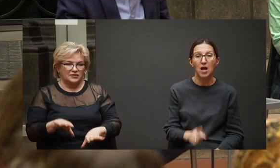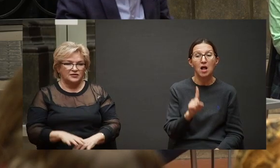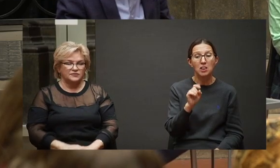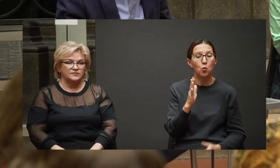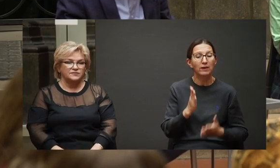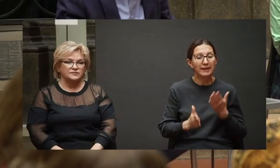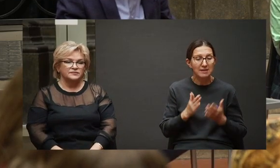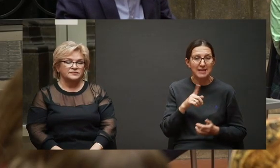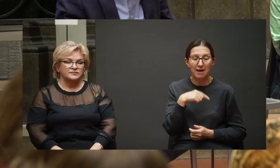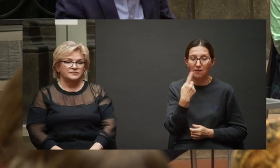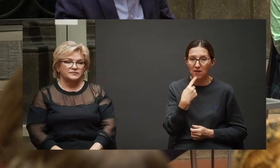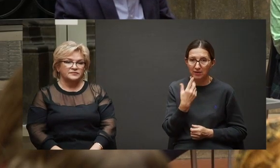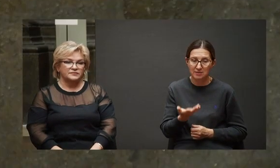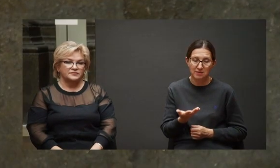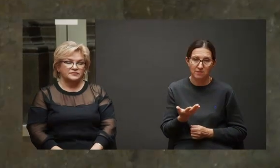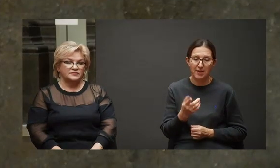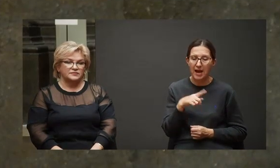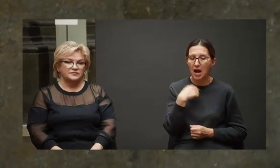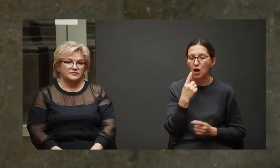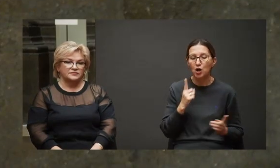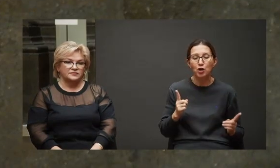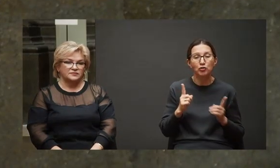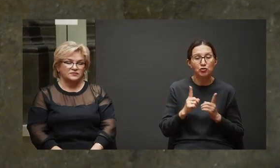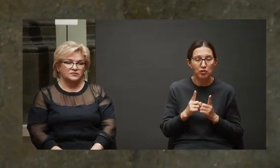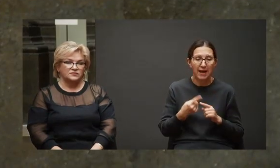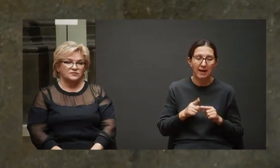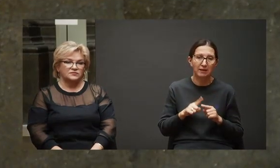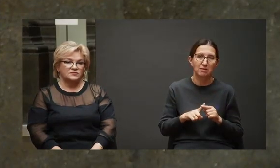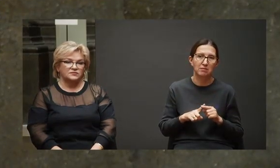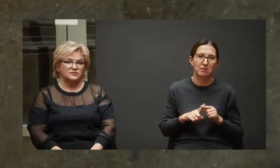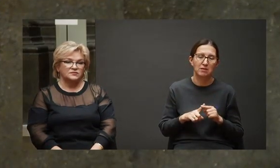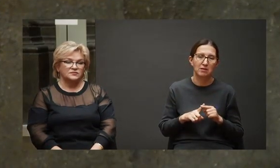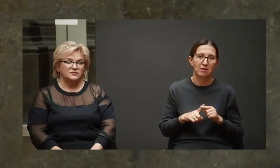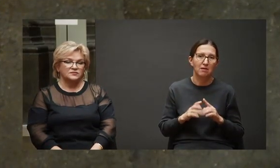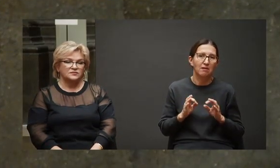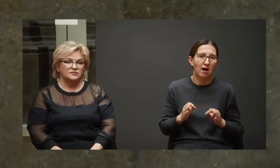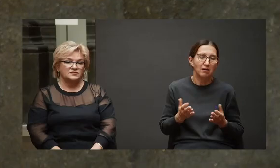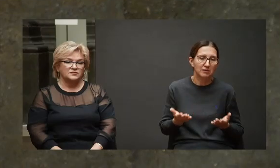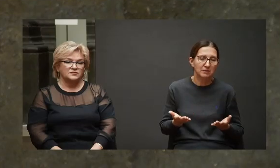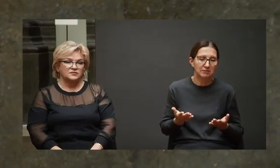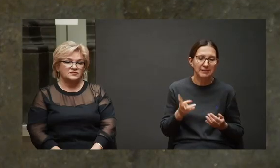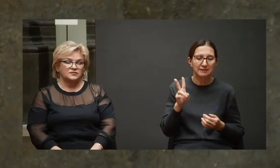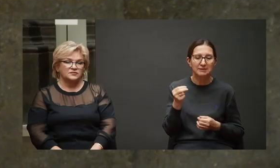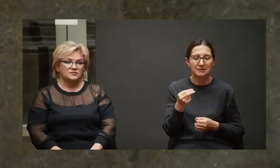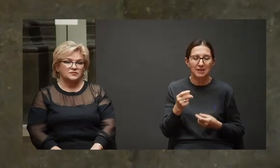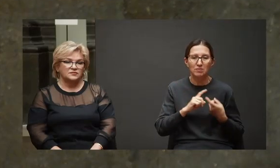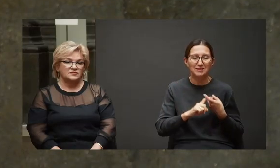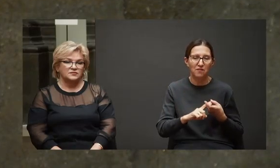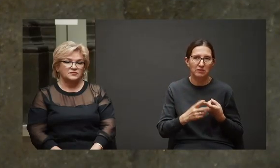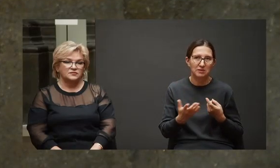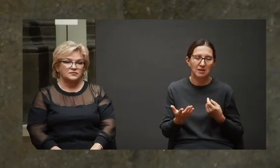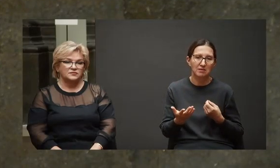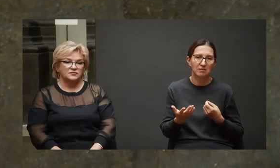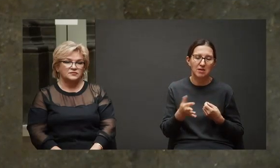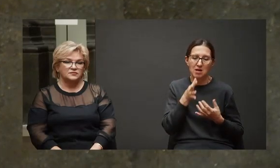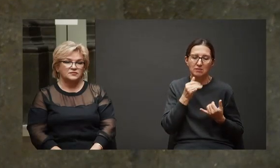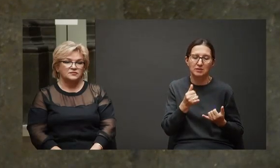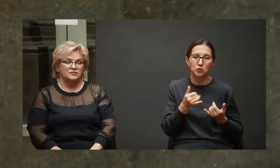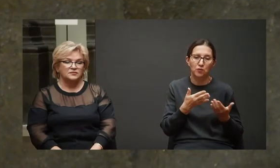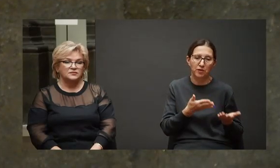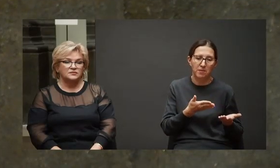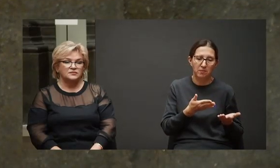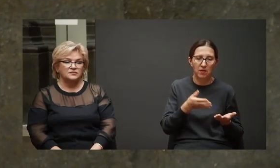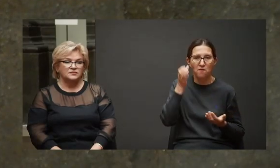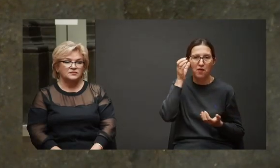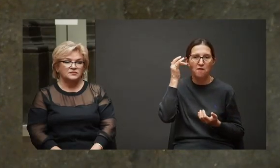если говорить лично, это как раз тема, связанная с современным ему